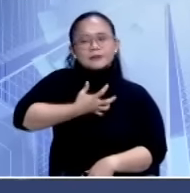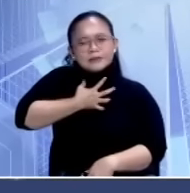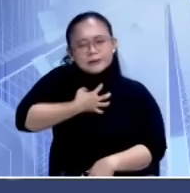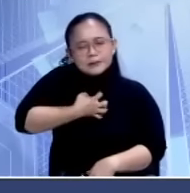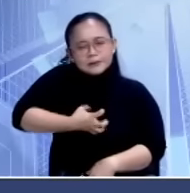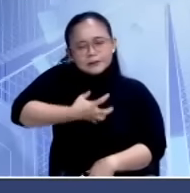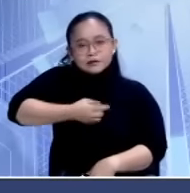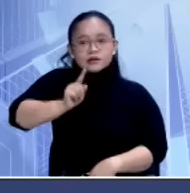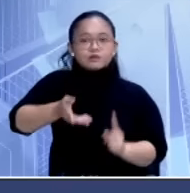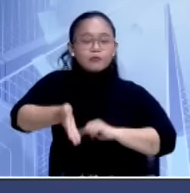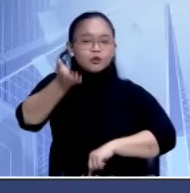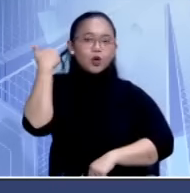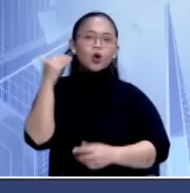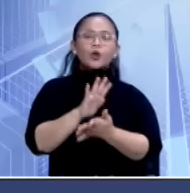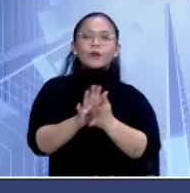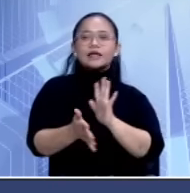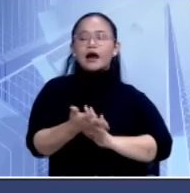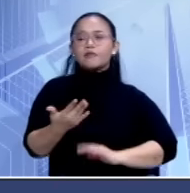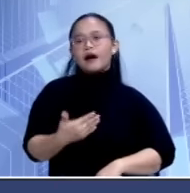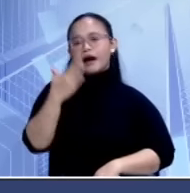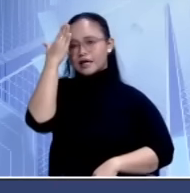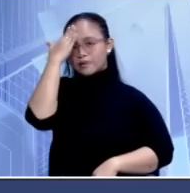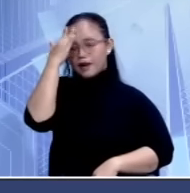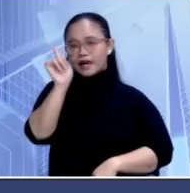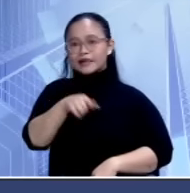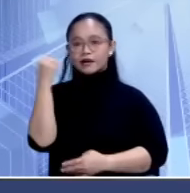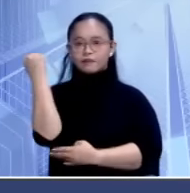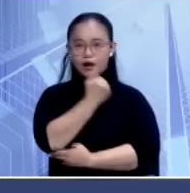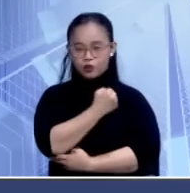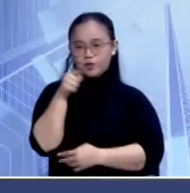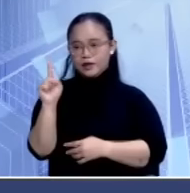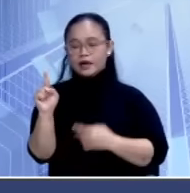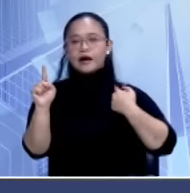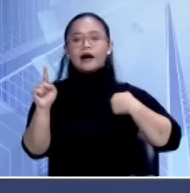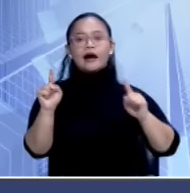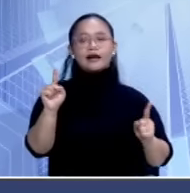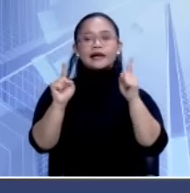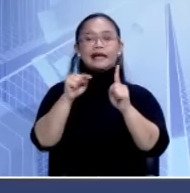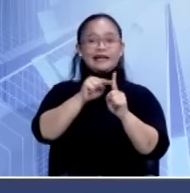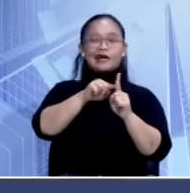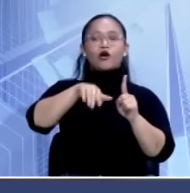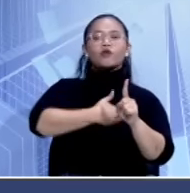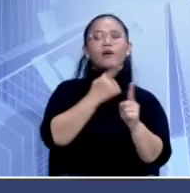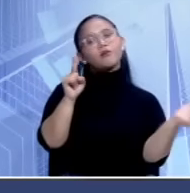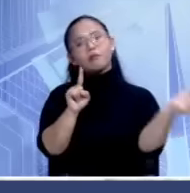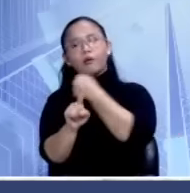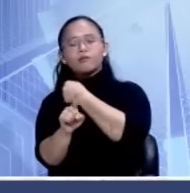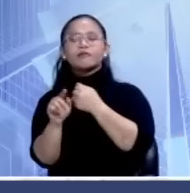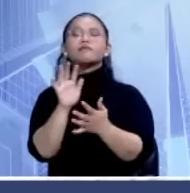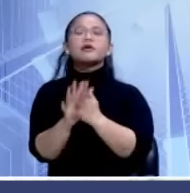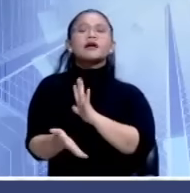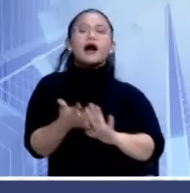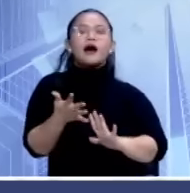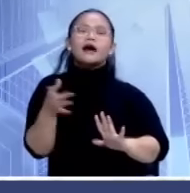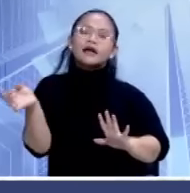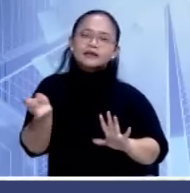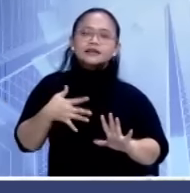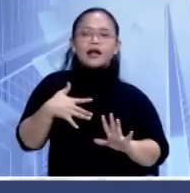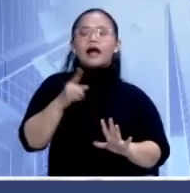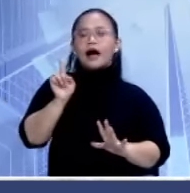korban lantaran sebelumnya kepala pelaku dibenturkan korban saat pesta miras. Polisi telah menyita barang bukti pisau